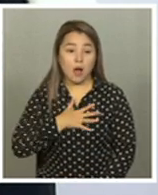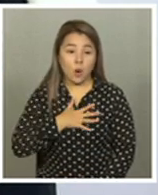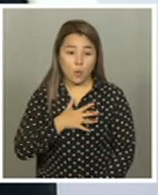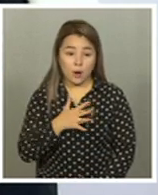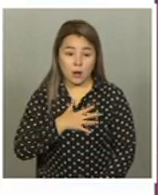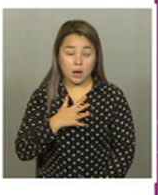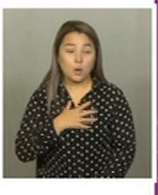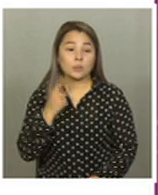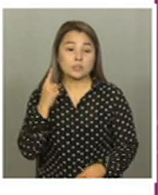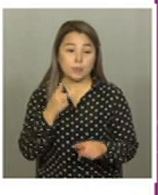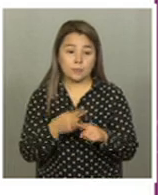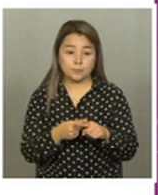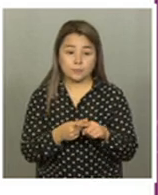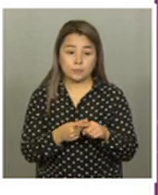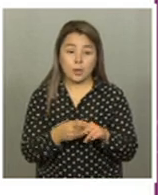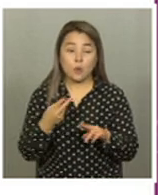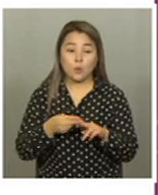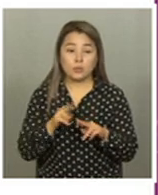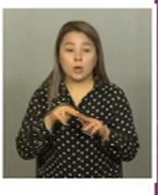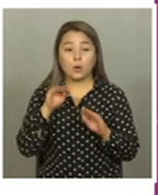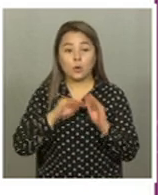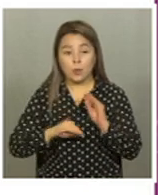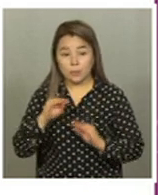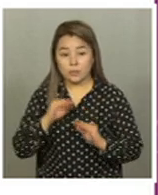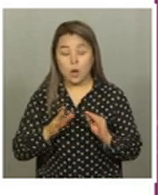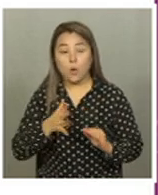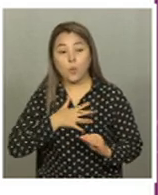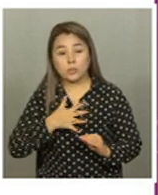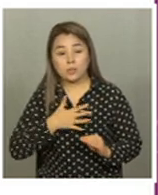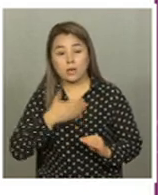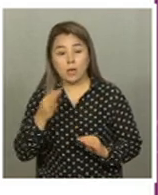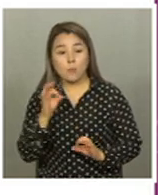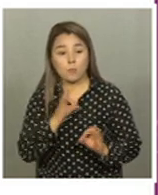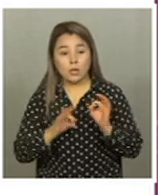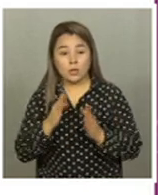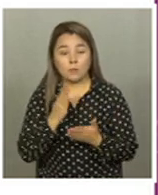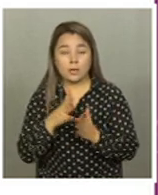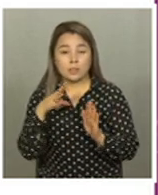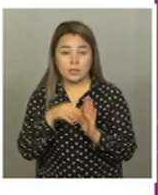қоспа. Оның құрамына оттек молекуласы кіреді.